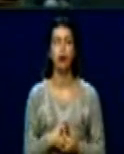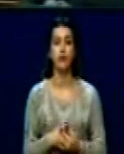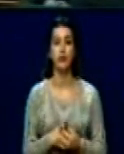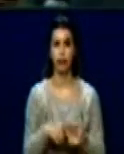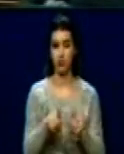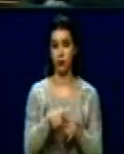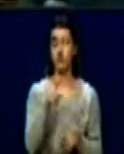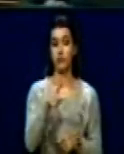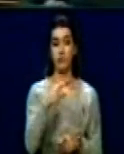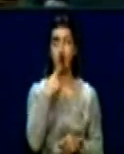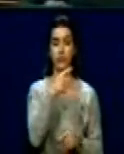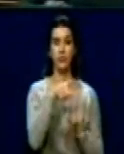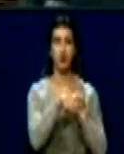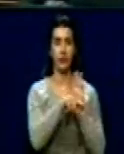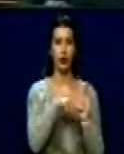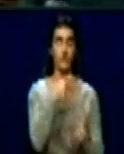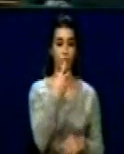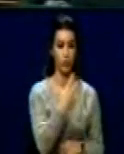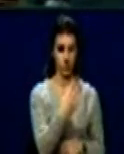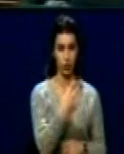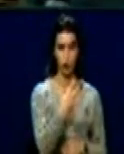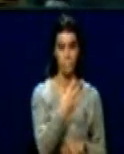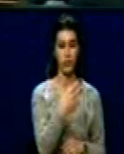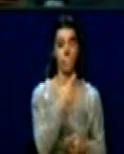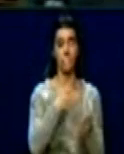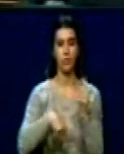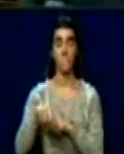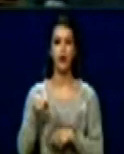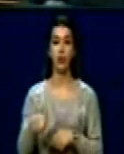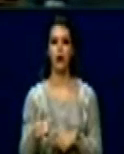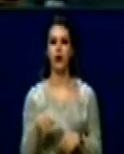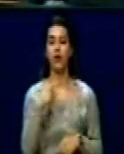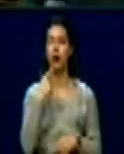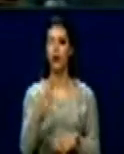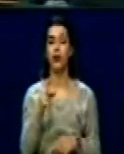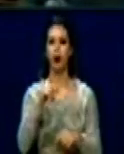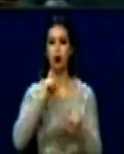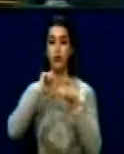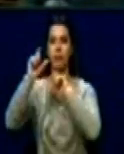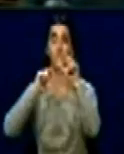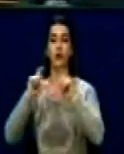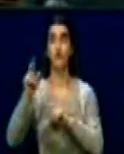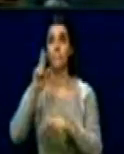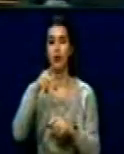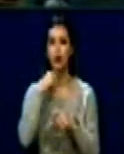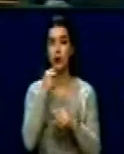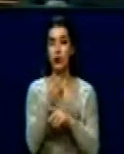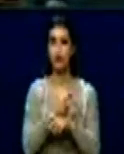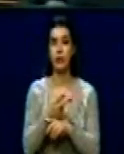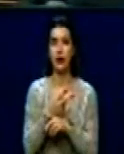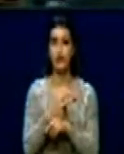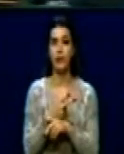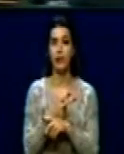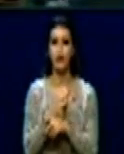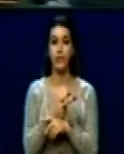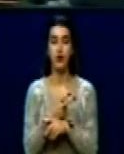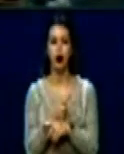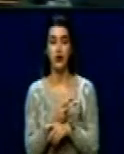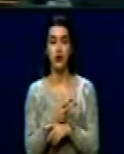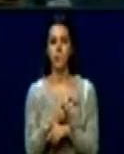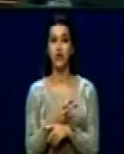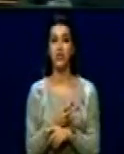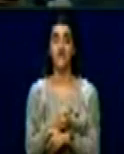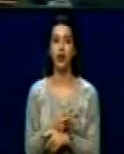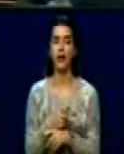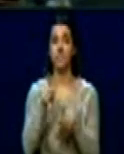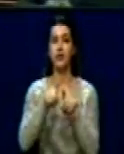kësaj, pas minus 2% që është sipas rregullës fiskale, e kemi borxhin publik që projektohet për vitin 2014 që 12%